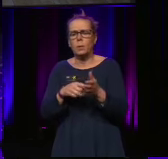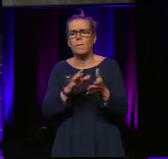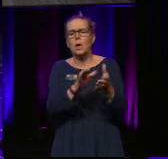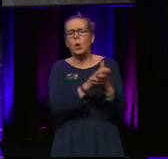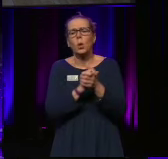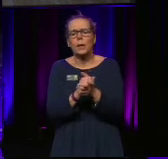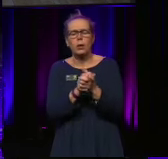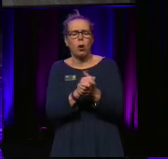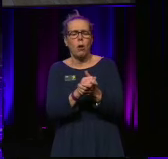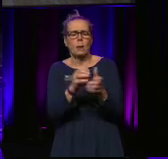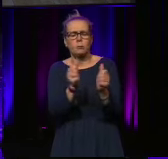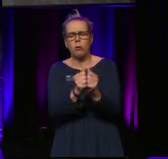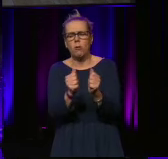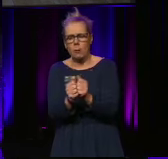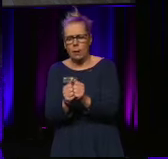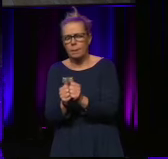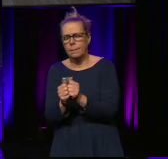att